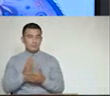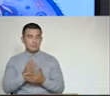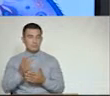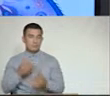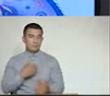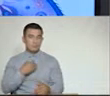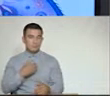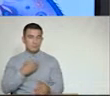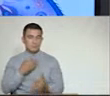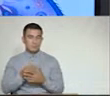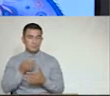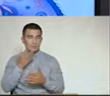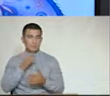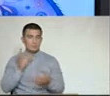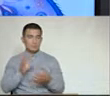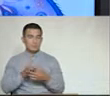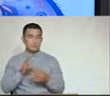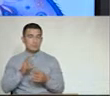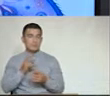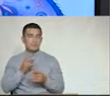hayvon tanasiga sanchib,